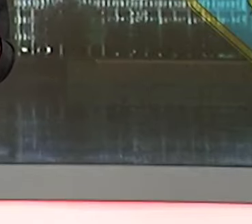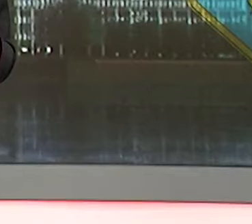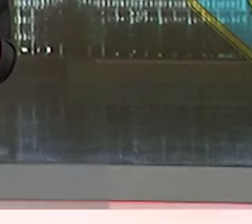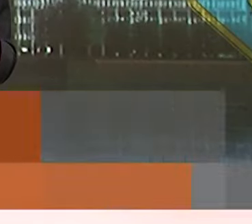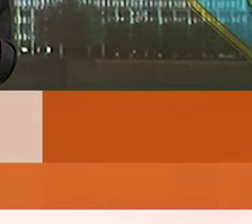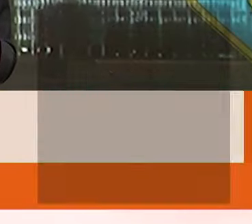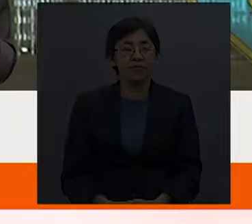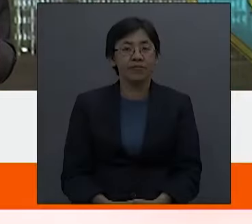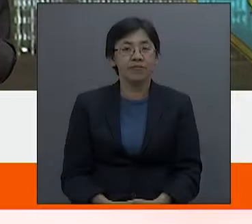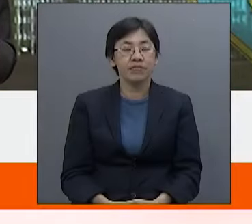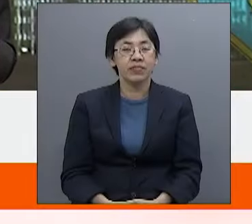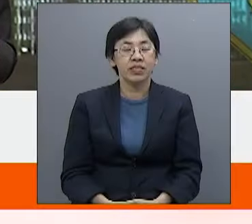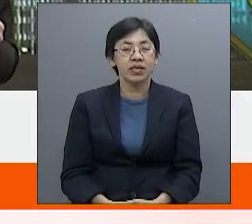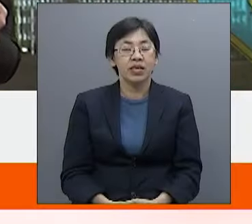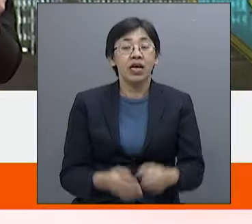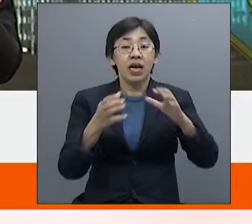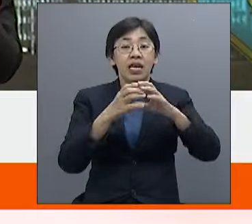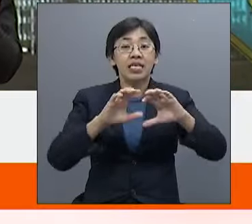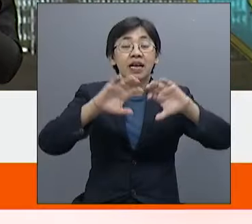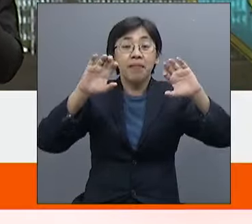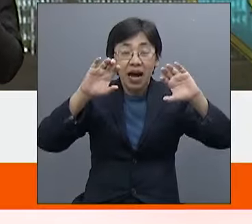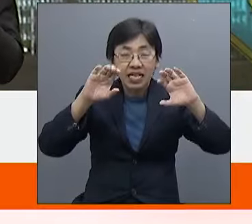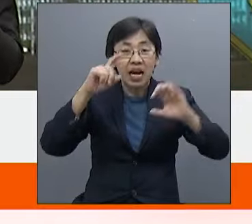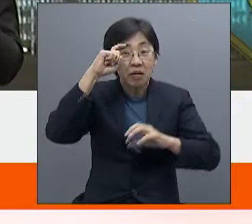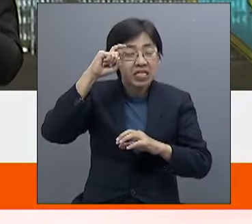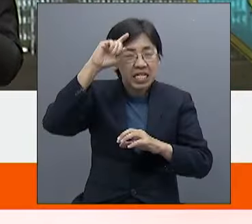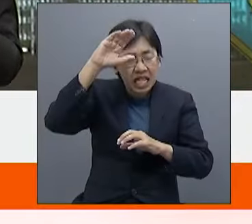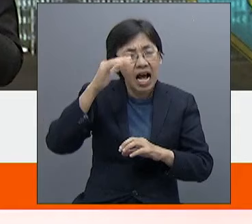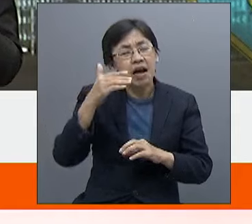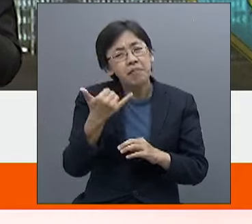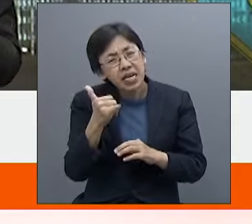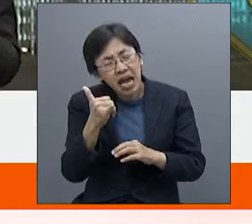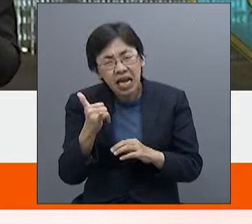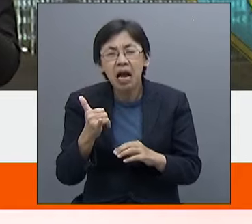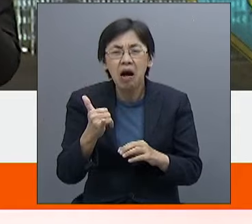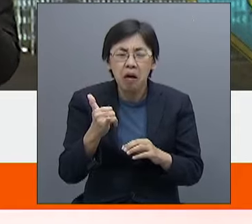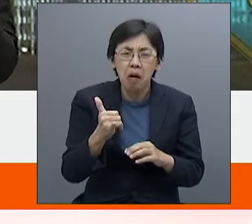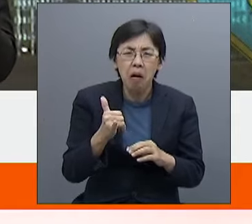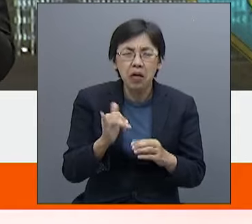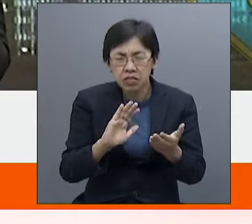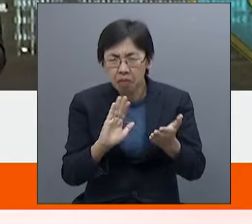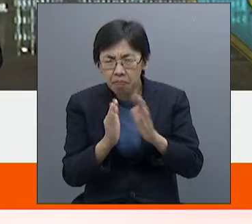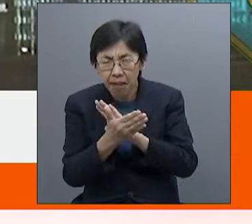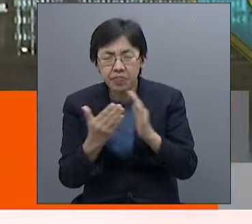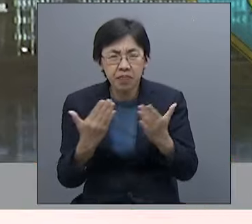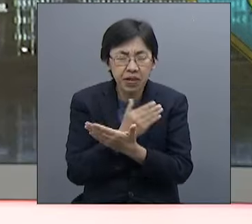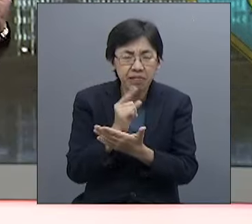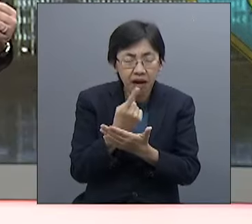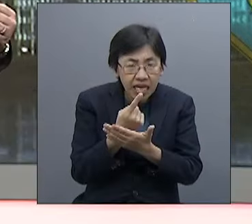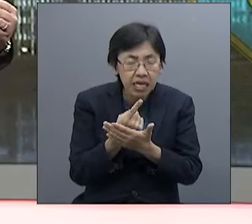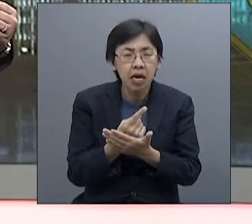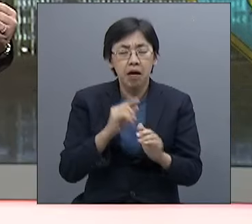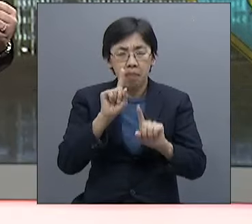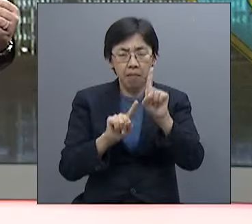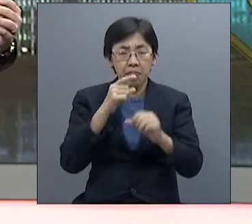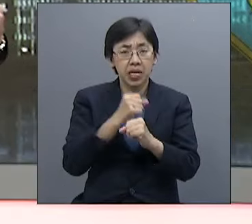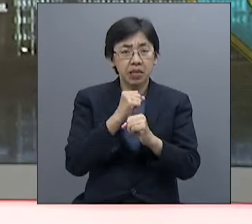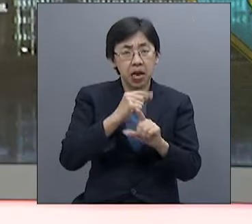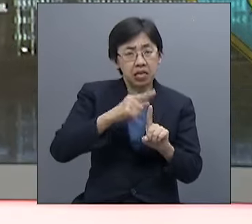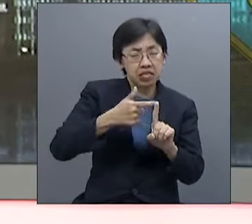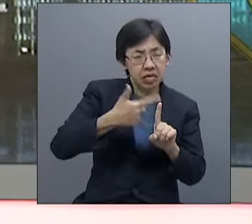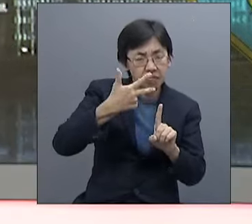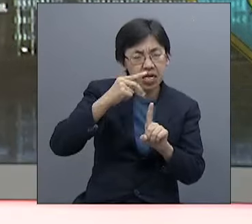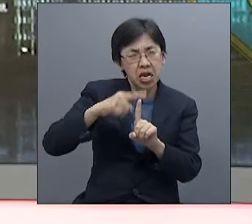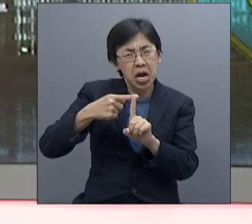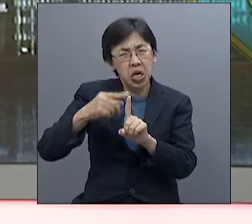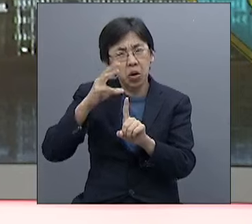ถ้าต้องปรับครม.เศรษฐา2จะด้วยเหตุผลหลังประเมินผลงานรัฐมนตรีในรอบ3เดือนหรือ6เดือนหรือจะด้วย